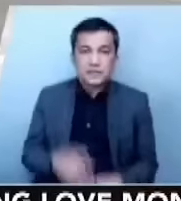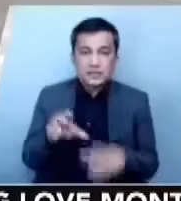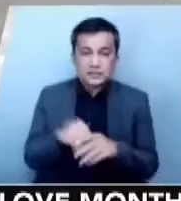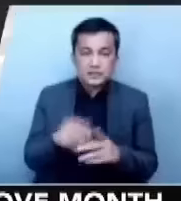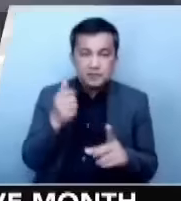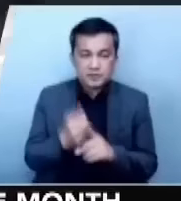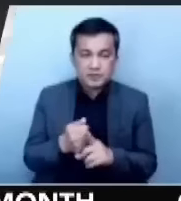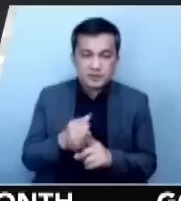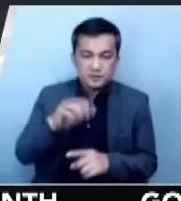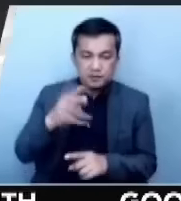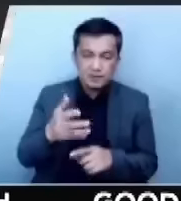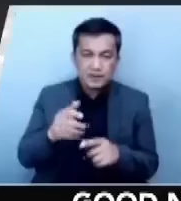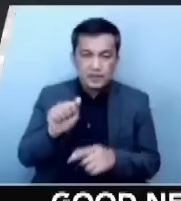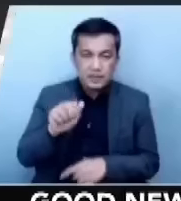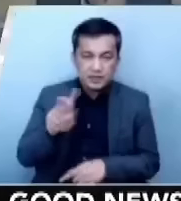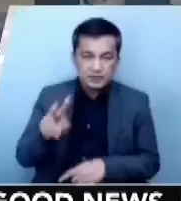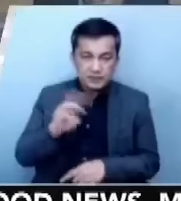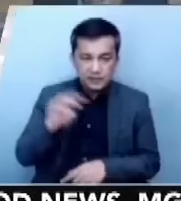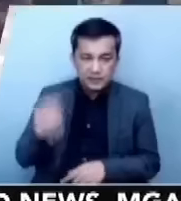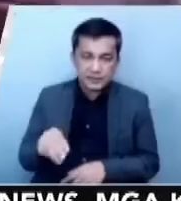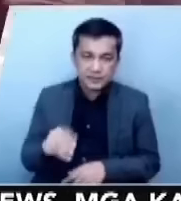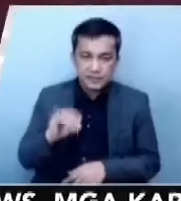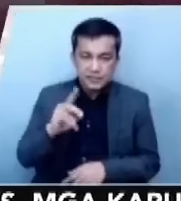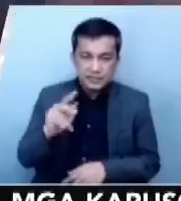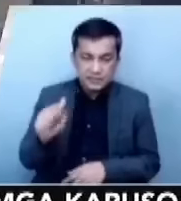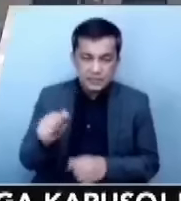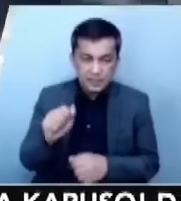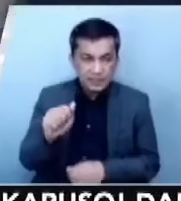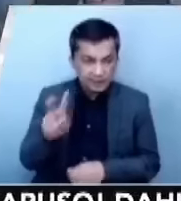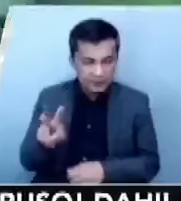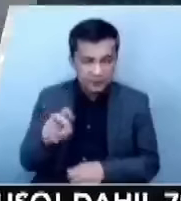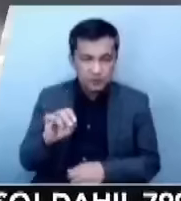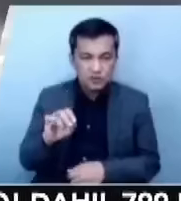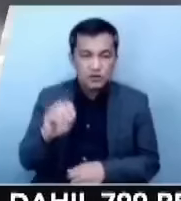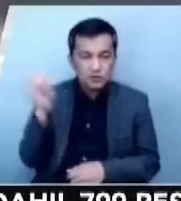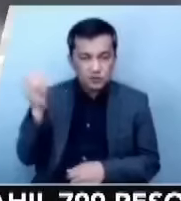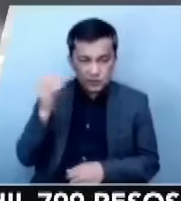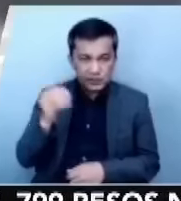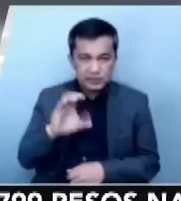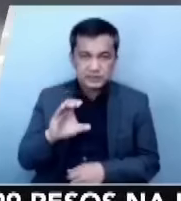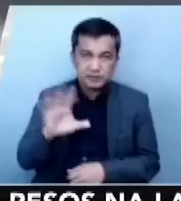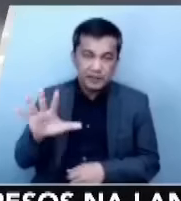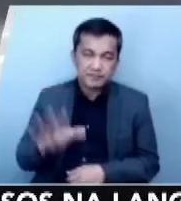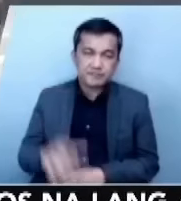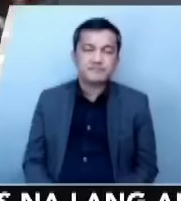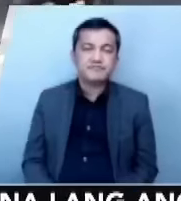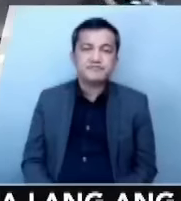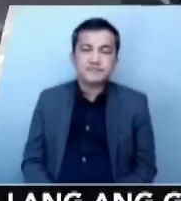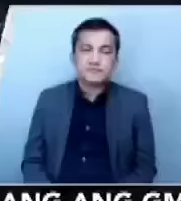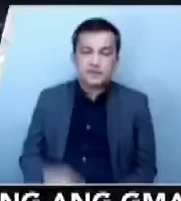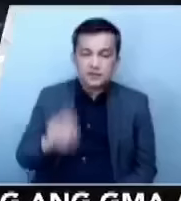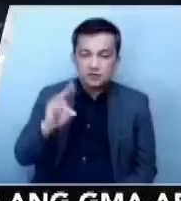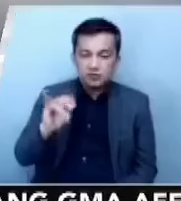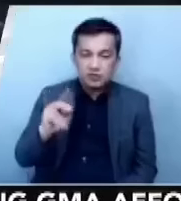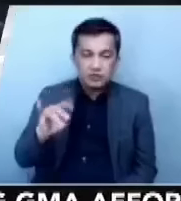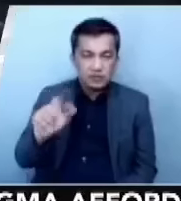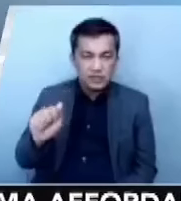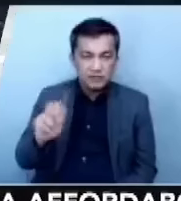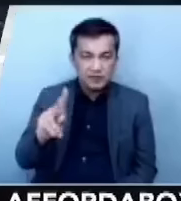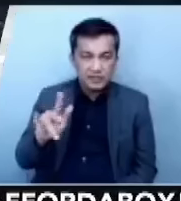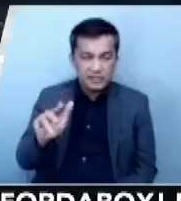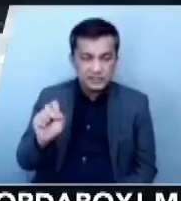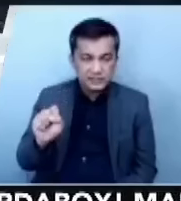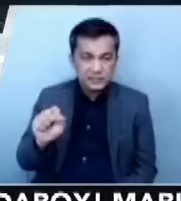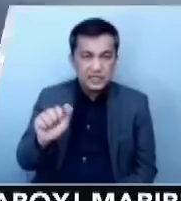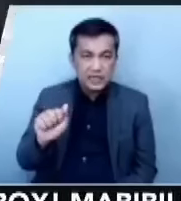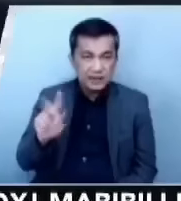sa Maynila, Araneta Avenue, Ortigas Avenue at C5 Road at Doña Julia Vargas Avenue. Ngayon pa lang, maghanap